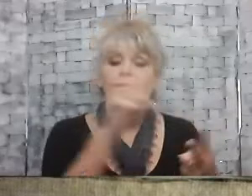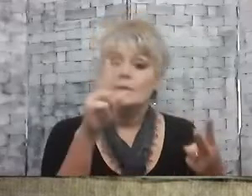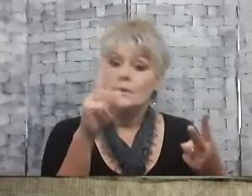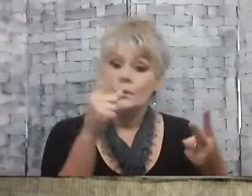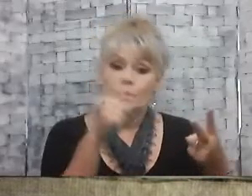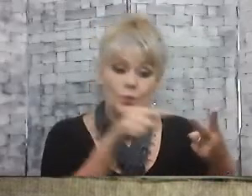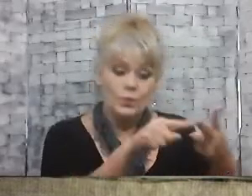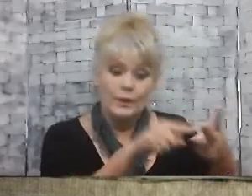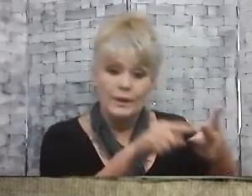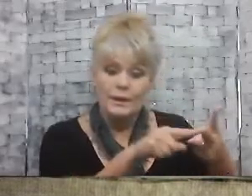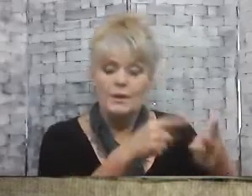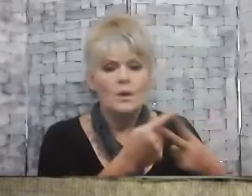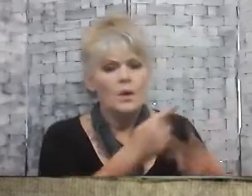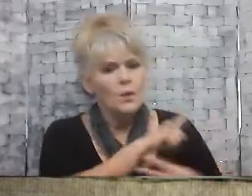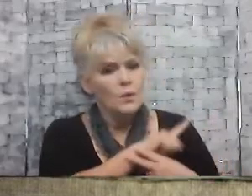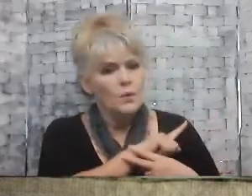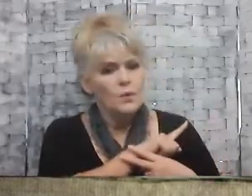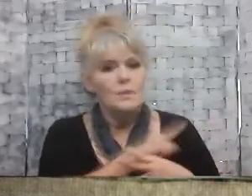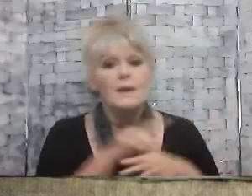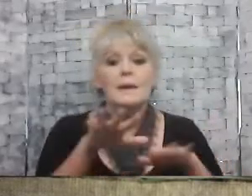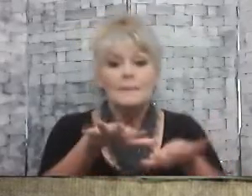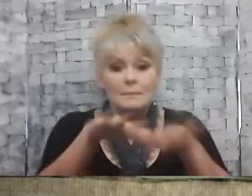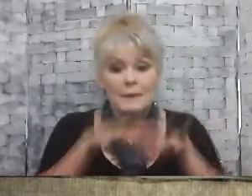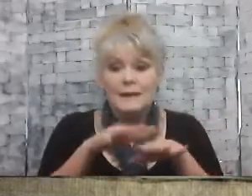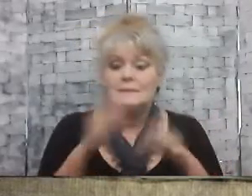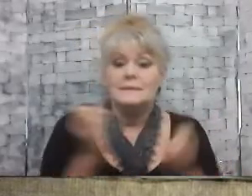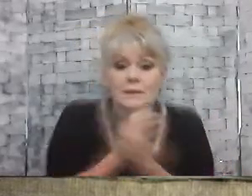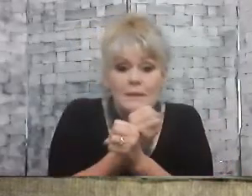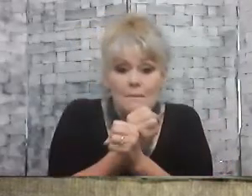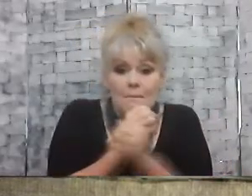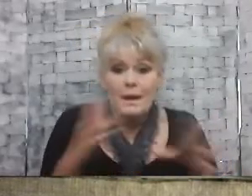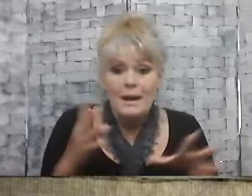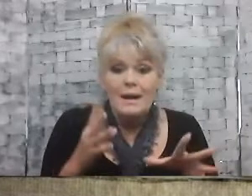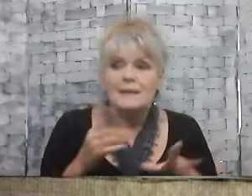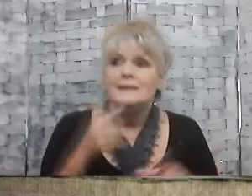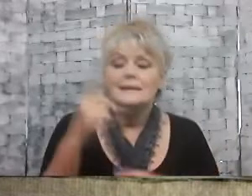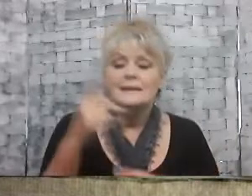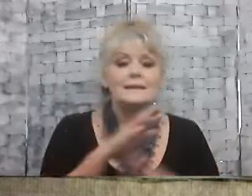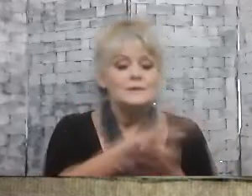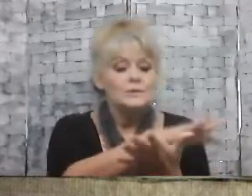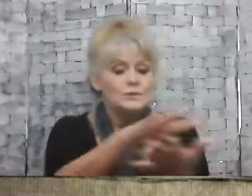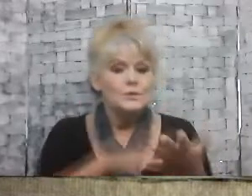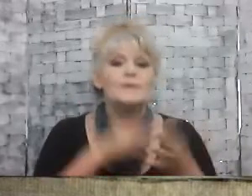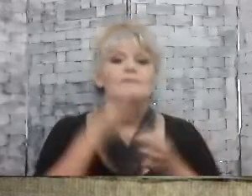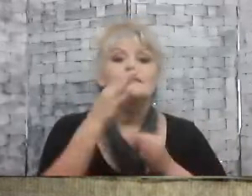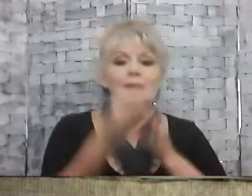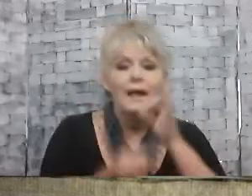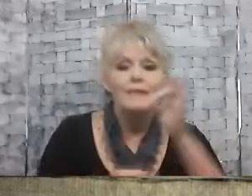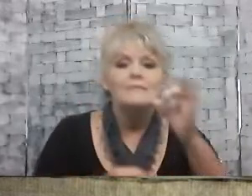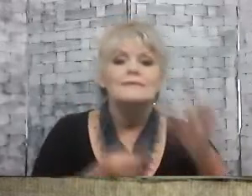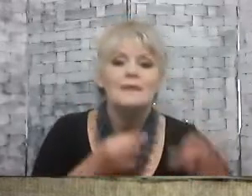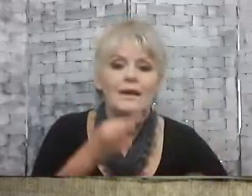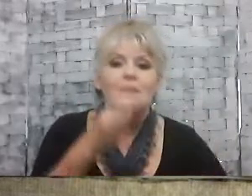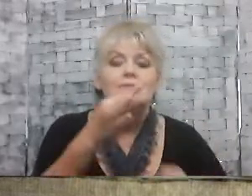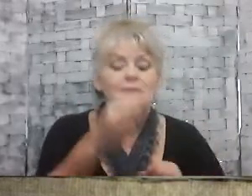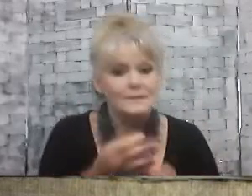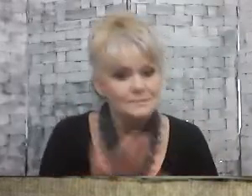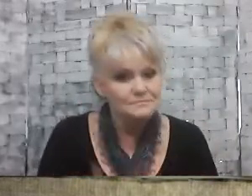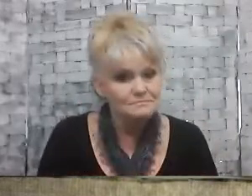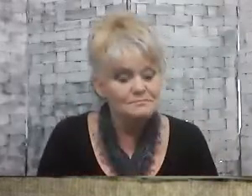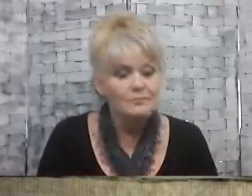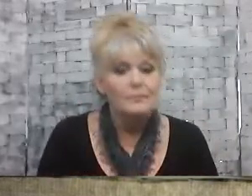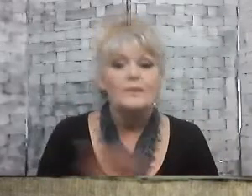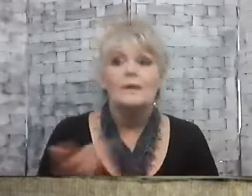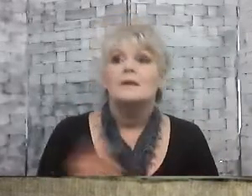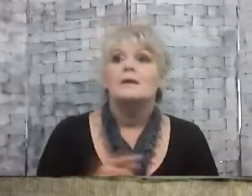story kan reis, is omdat daar mense was, wat reg aan die begin van hierdie story, die story vertel het.